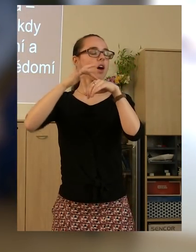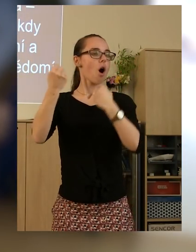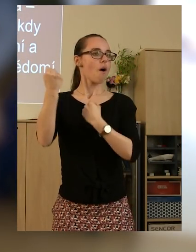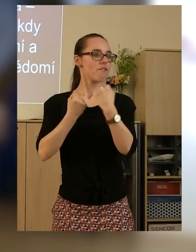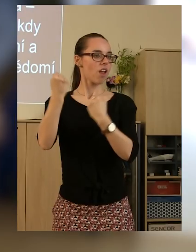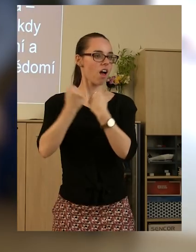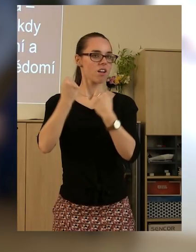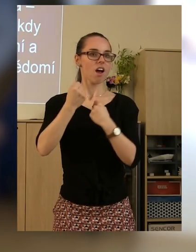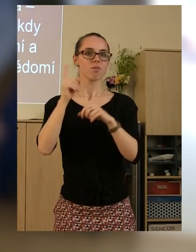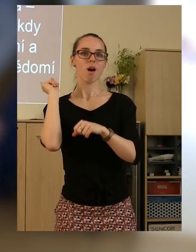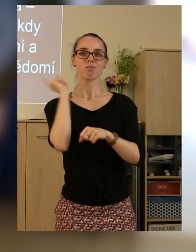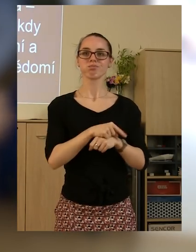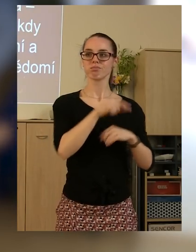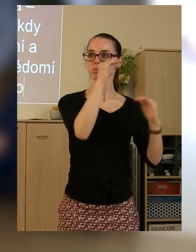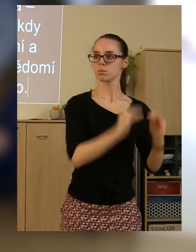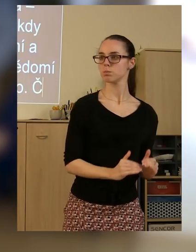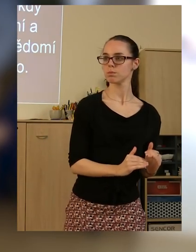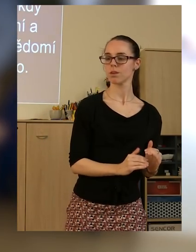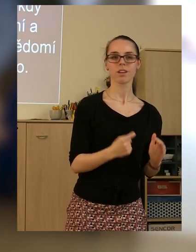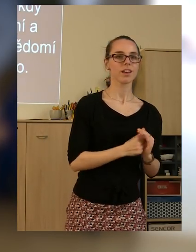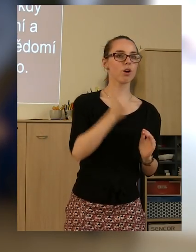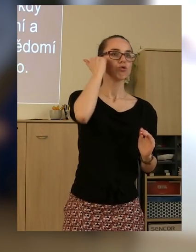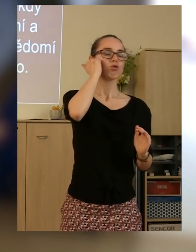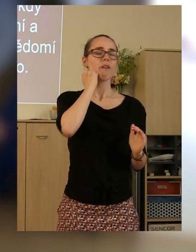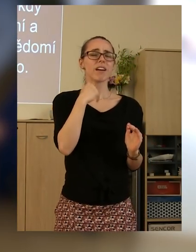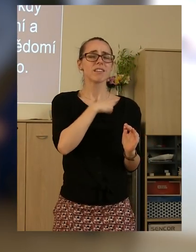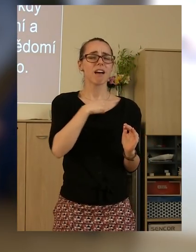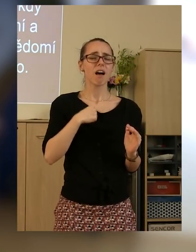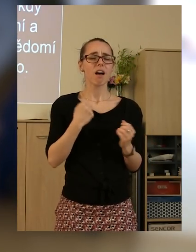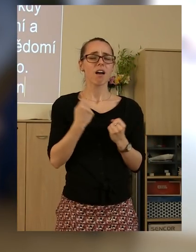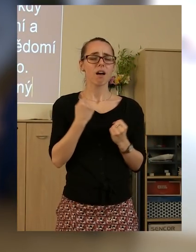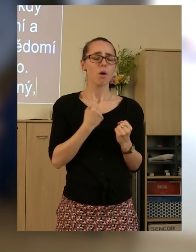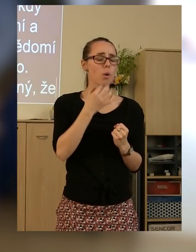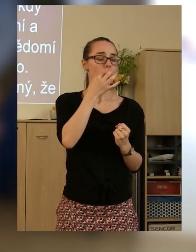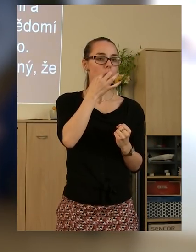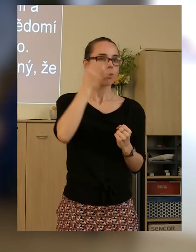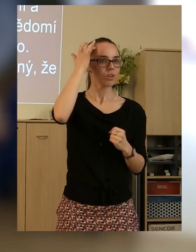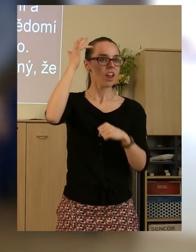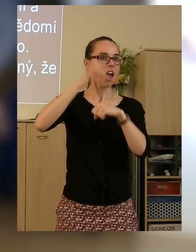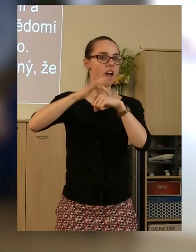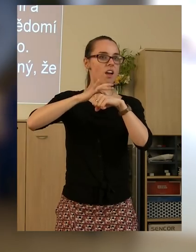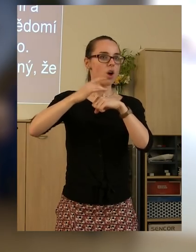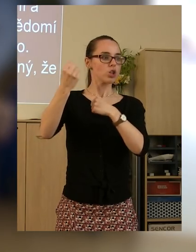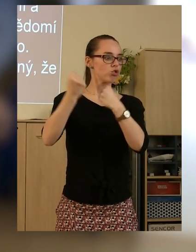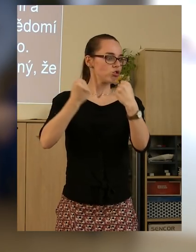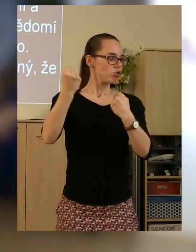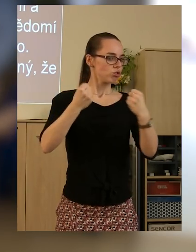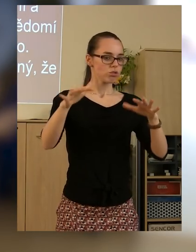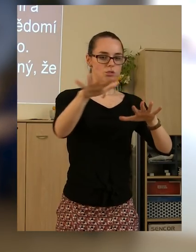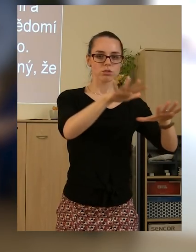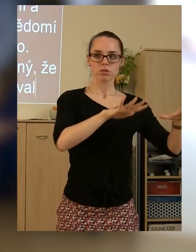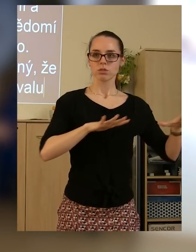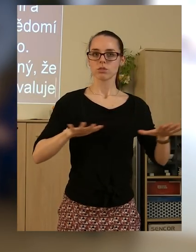si připadá vlastně tak nepatrný, že to nevědomí se přes něj převaluje. A může to být i